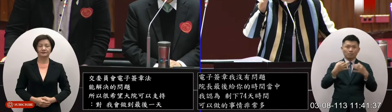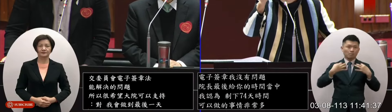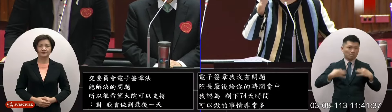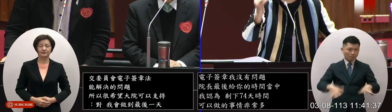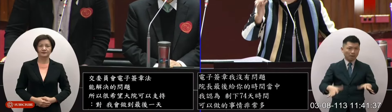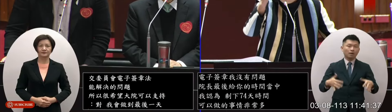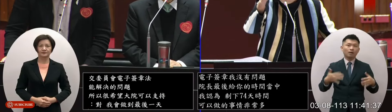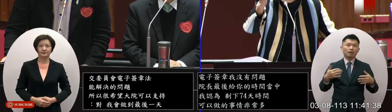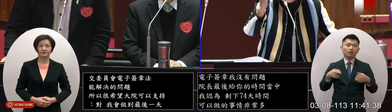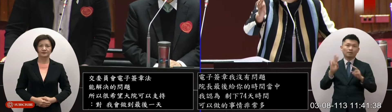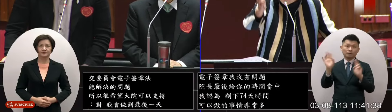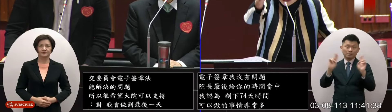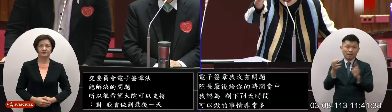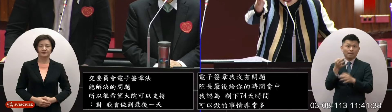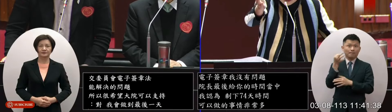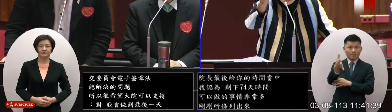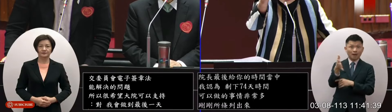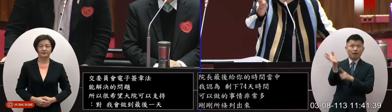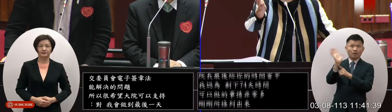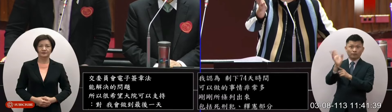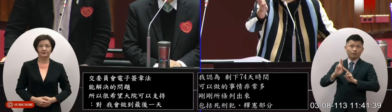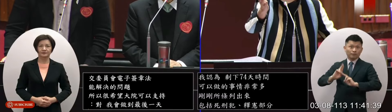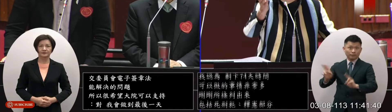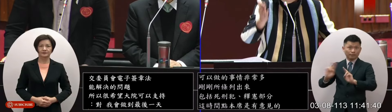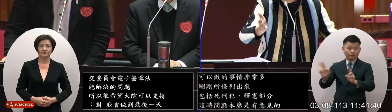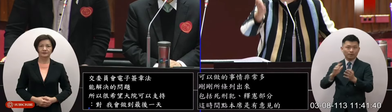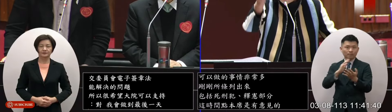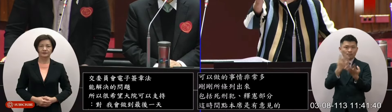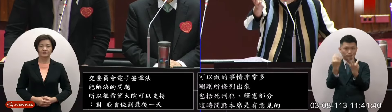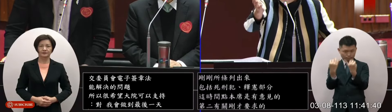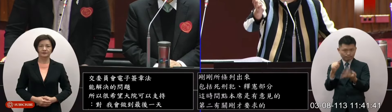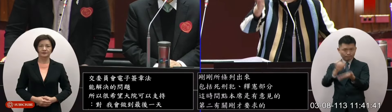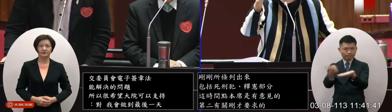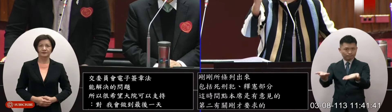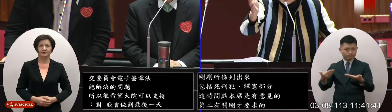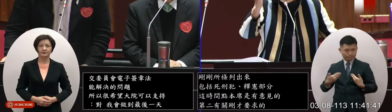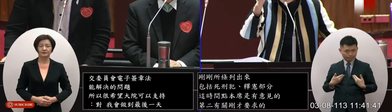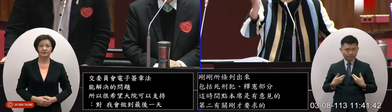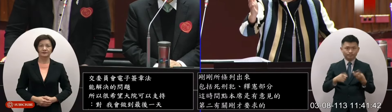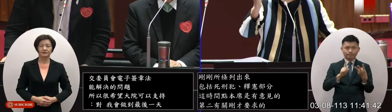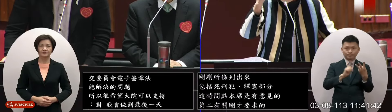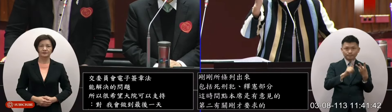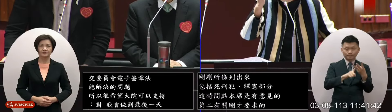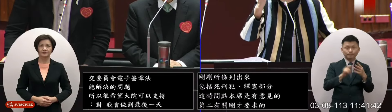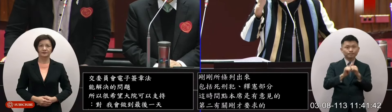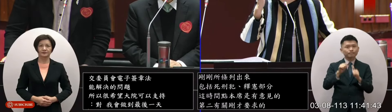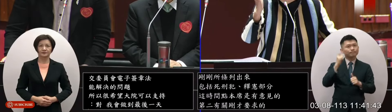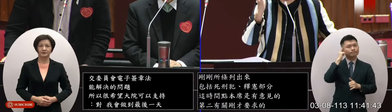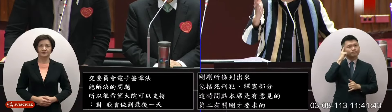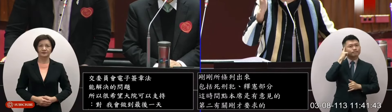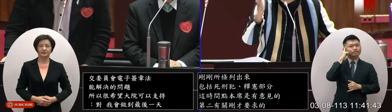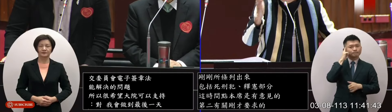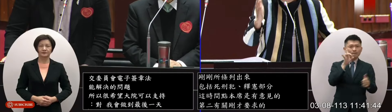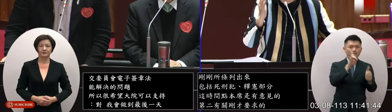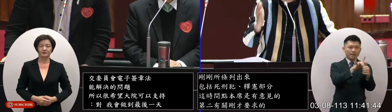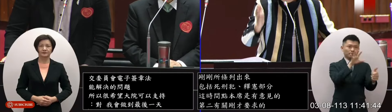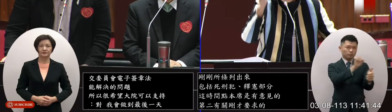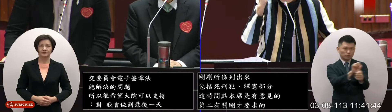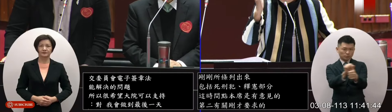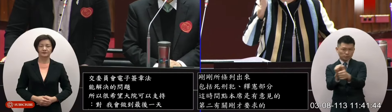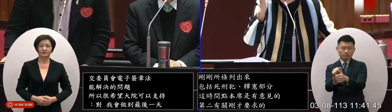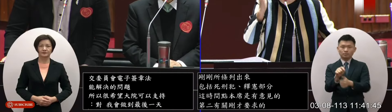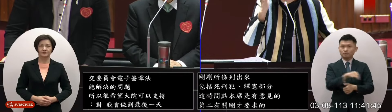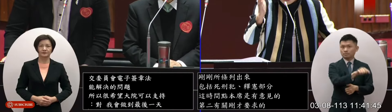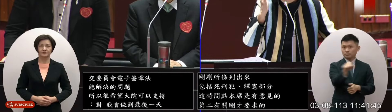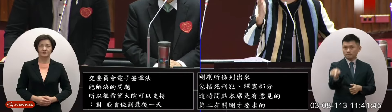有你所购入电力还有风场的部分，也请你能够呈现去给我。还有最重要的是，人民认为应该要来在打造层面当